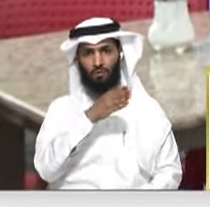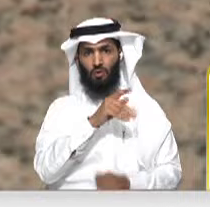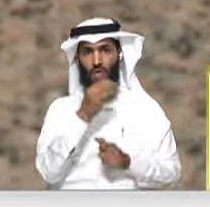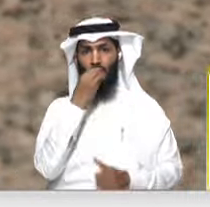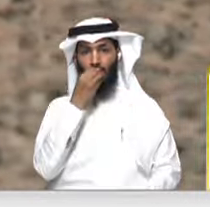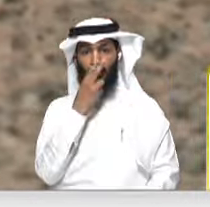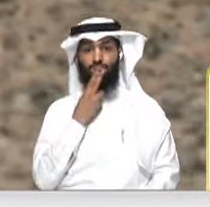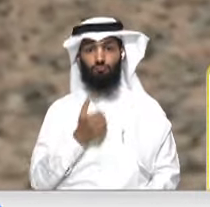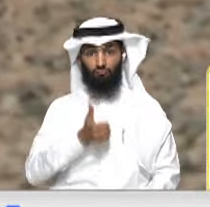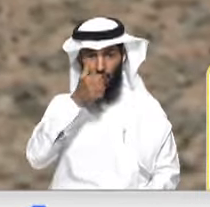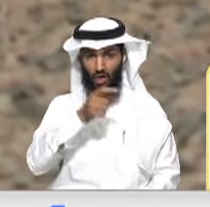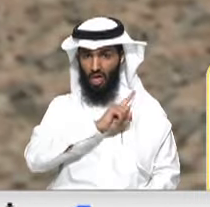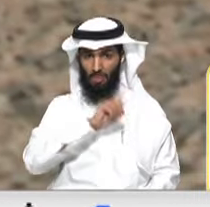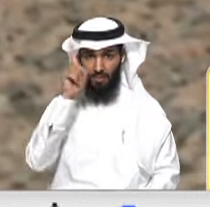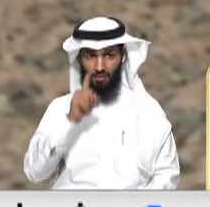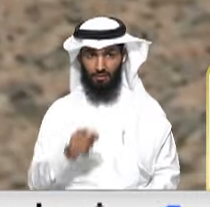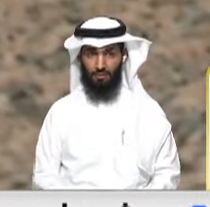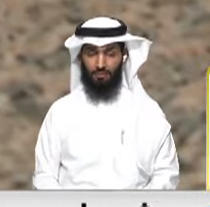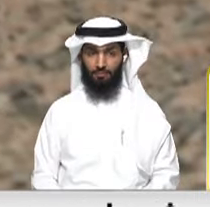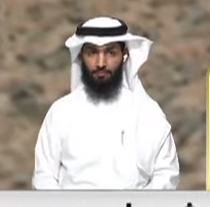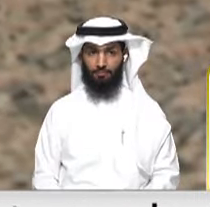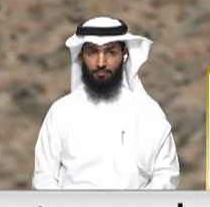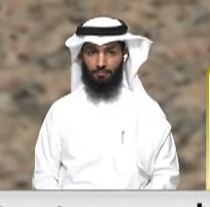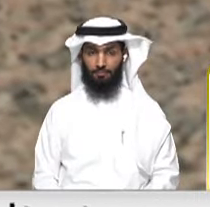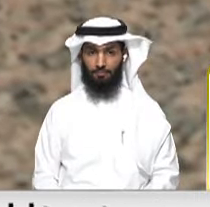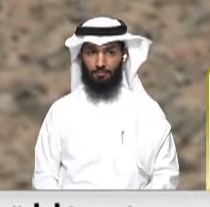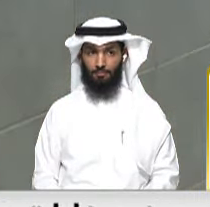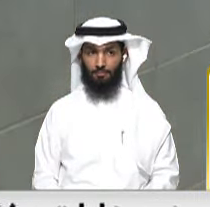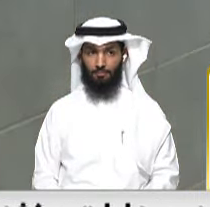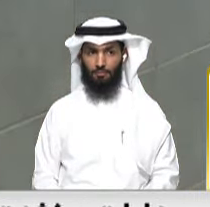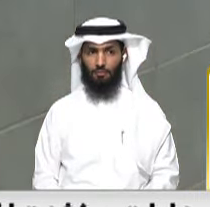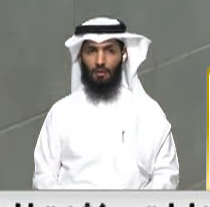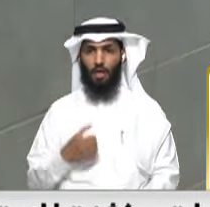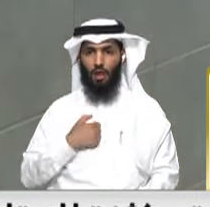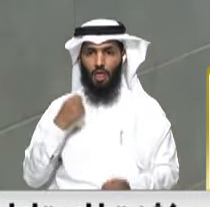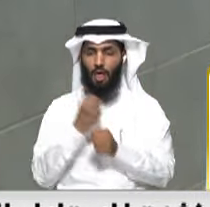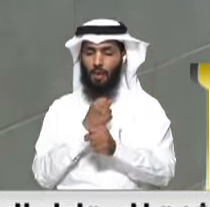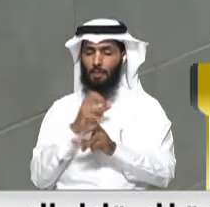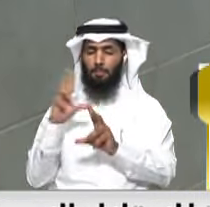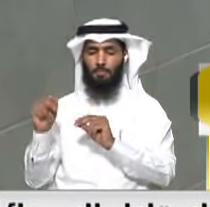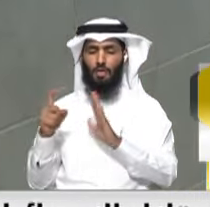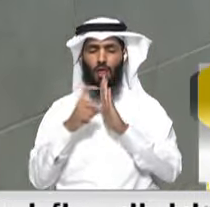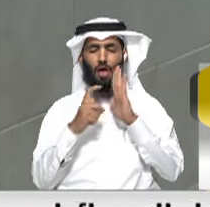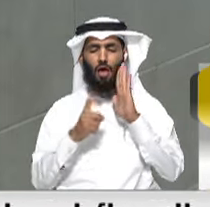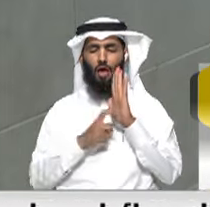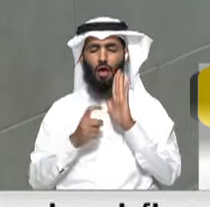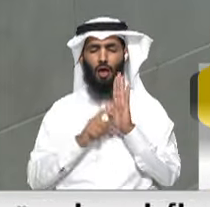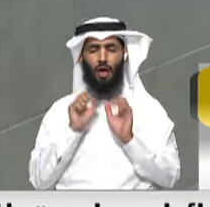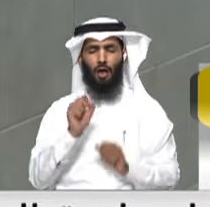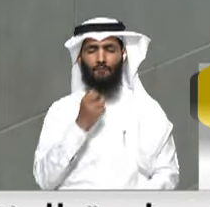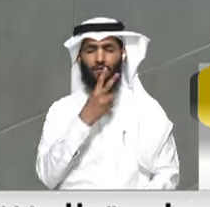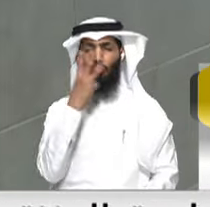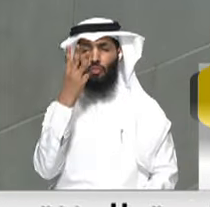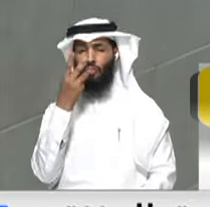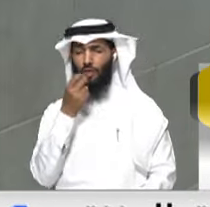صالحة للاستهلاك الآدمي. بناء على قانون إنشاء الهيئة 112 لسنة 2013، الحرص